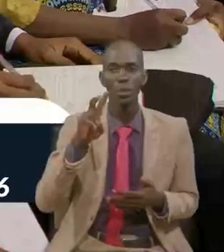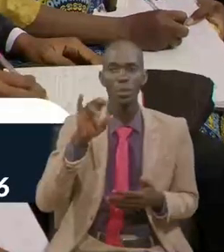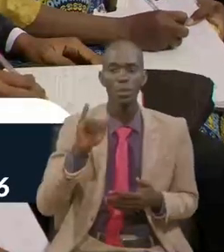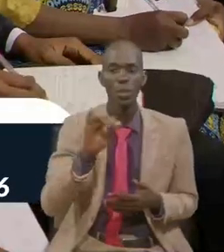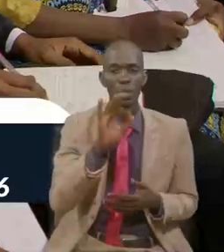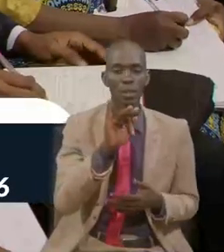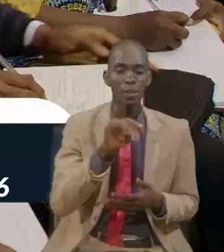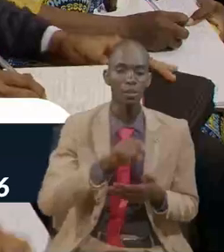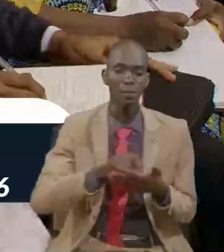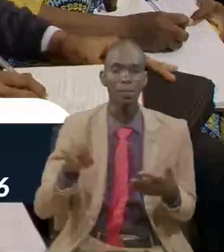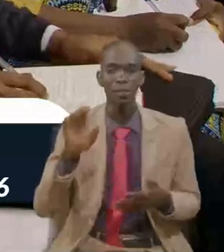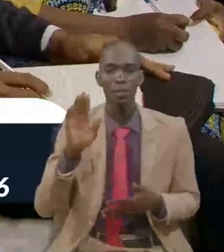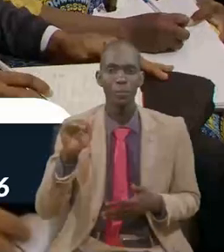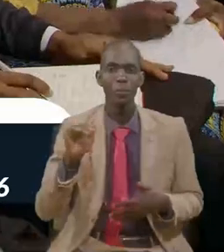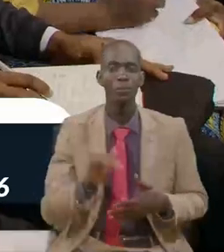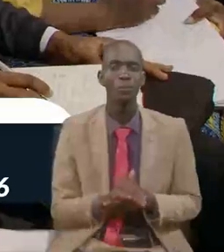Lévitique